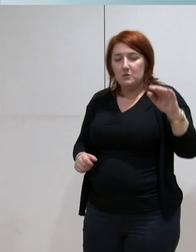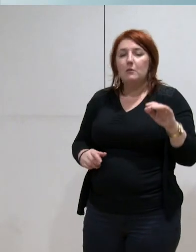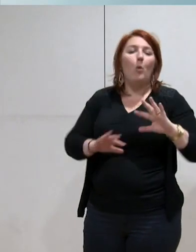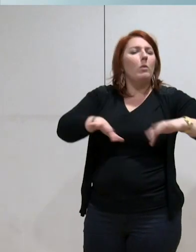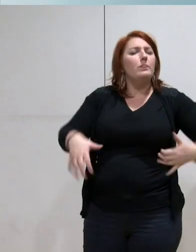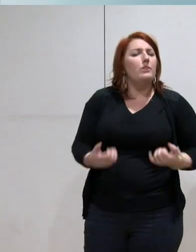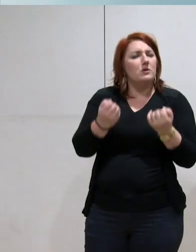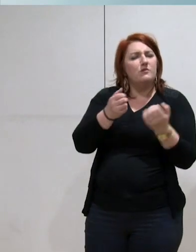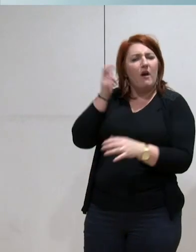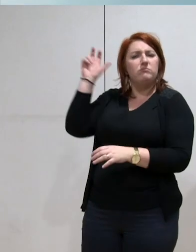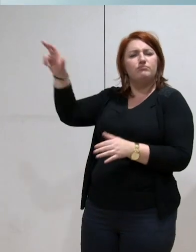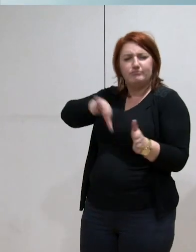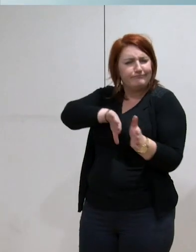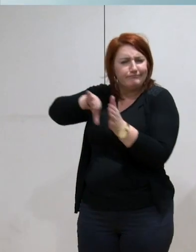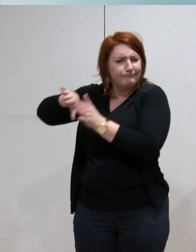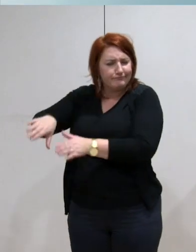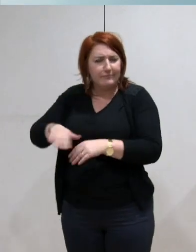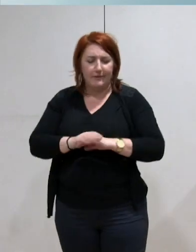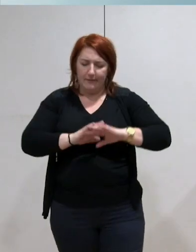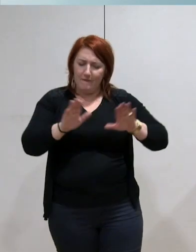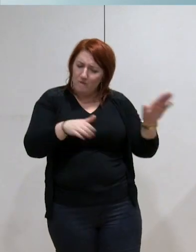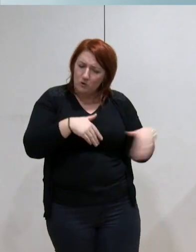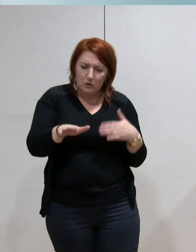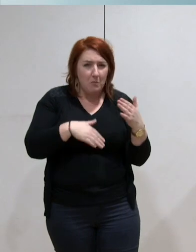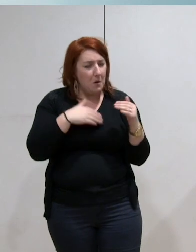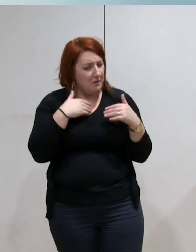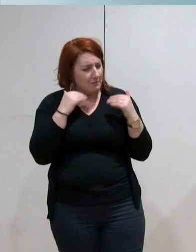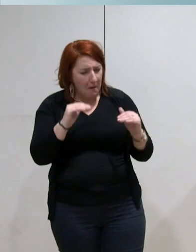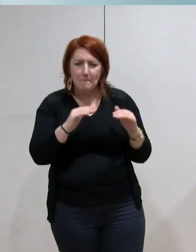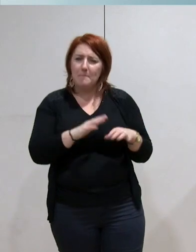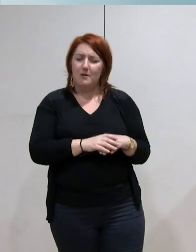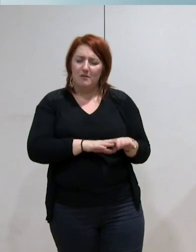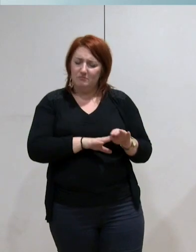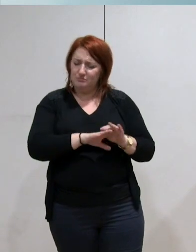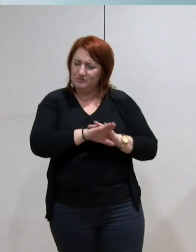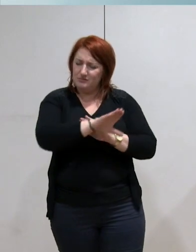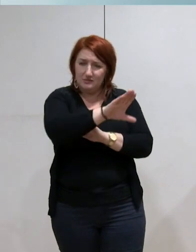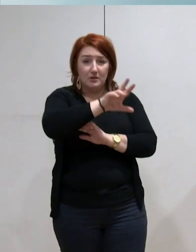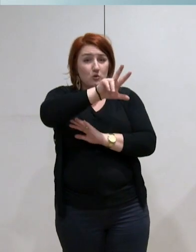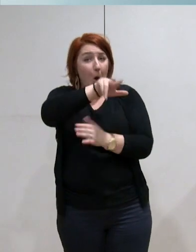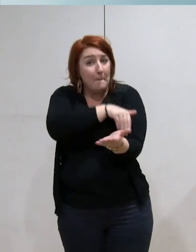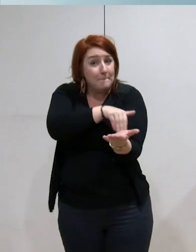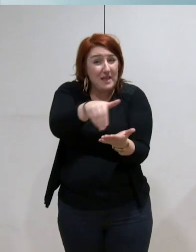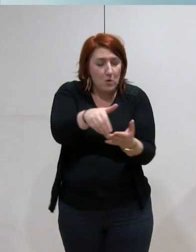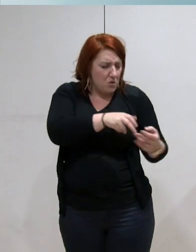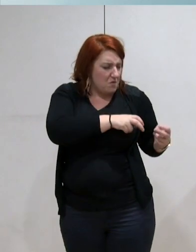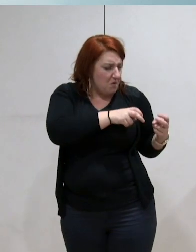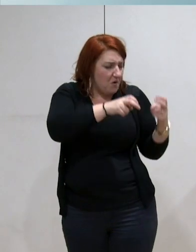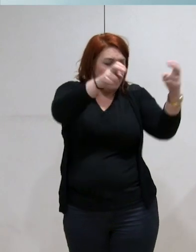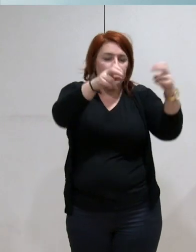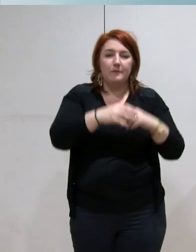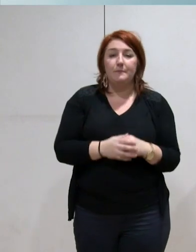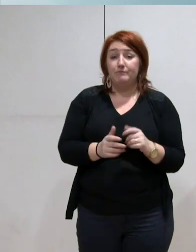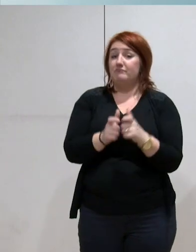transferts dépenses de fonctionnement augmente de plus de 3 millions alors que notre collectivité est